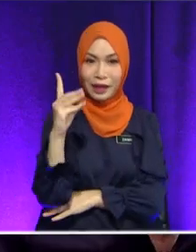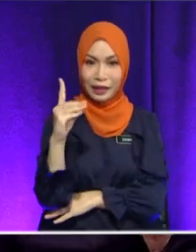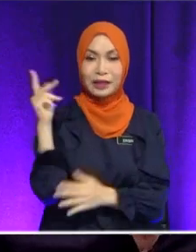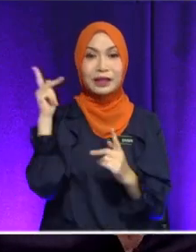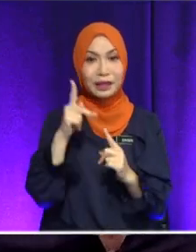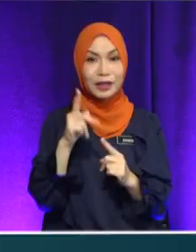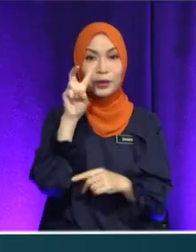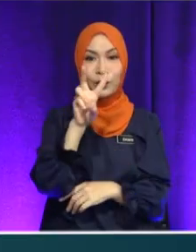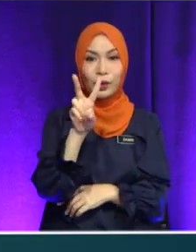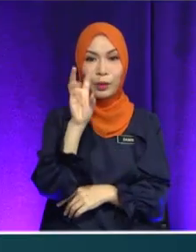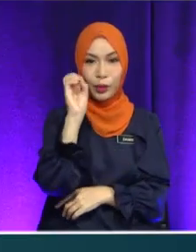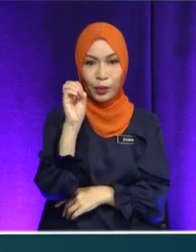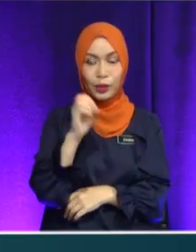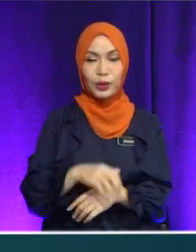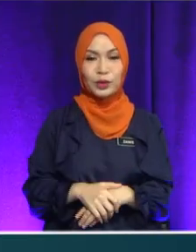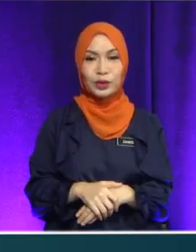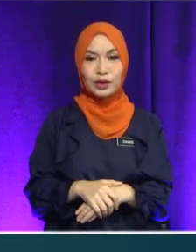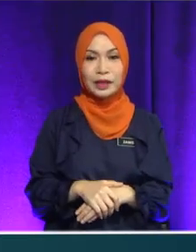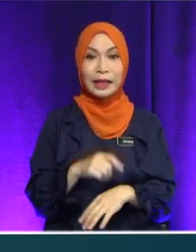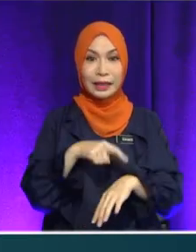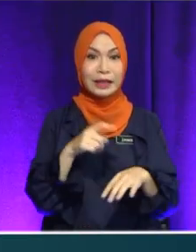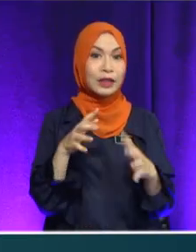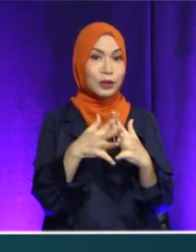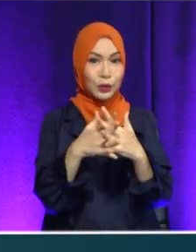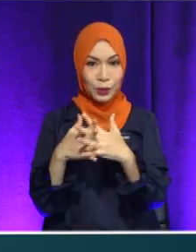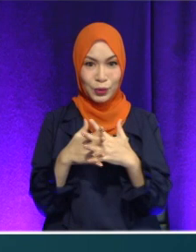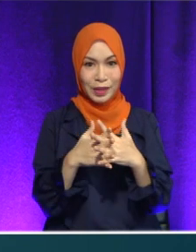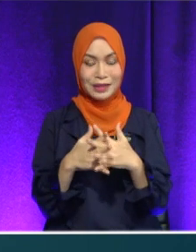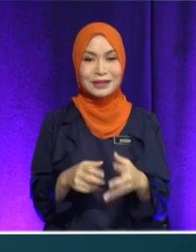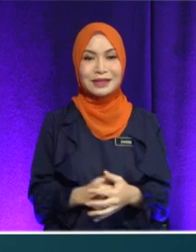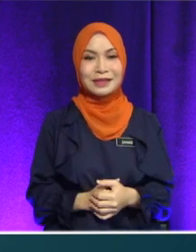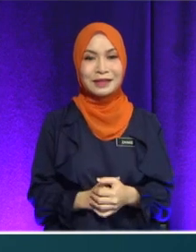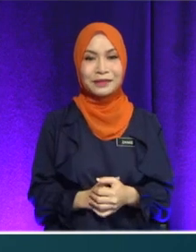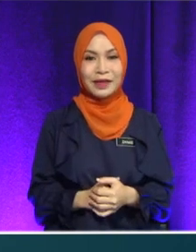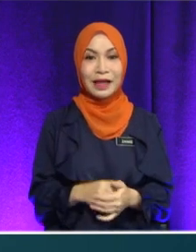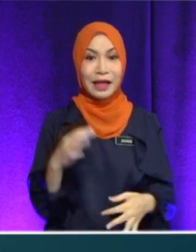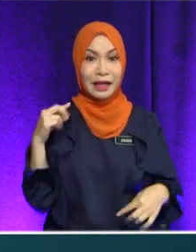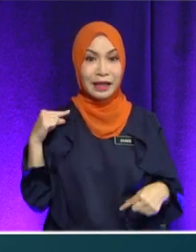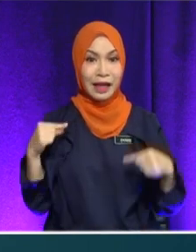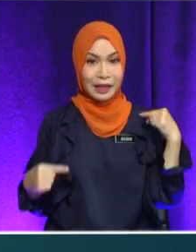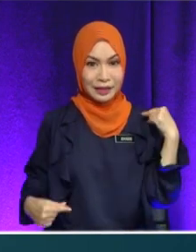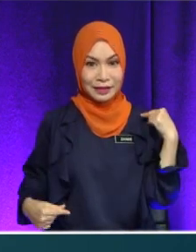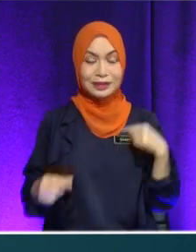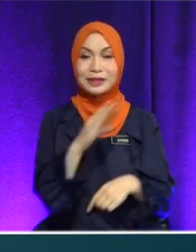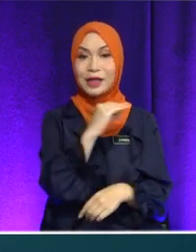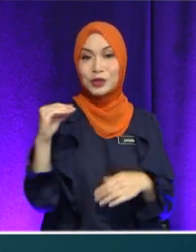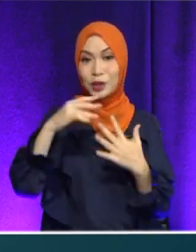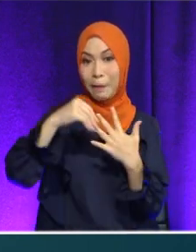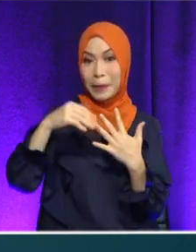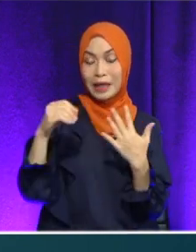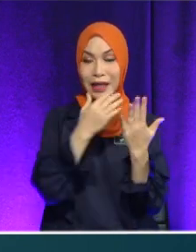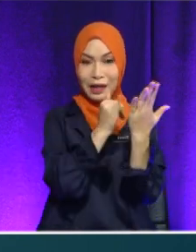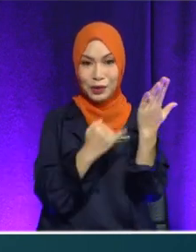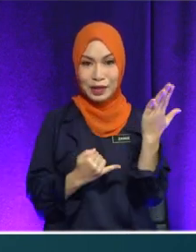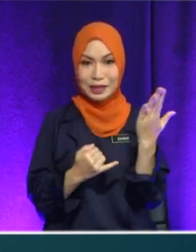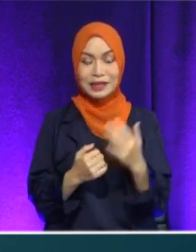pesat dari Eropa hingga Amerika Serikat dengan berbagai adegan dan juga Gayo oke di sini dicatat berbagai aliran energi Maksudnya di sini ada berbagai